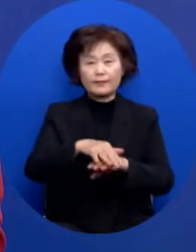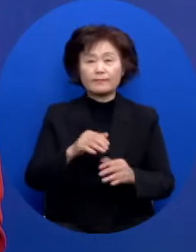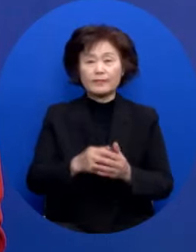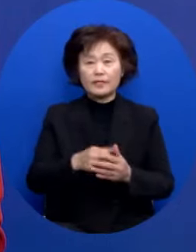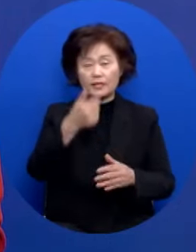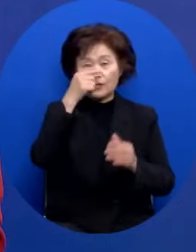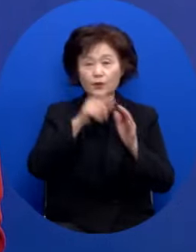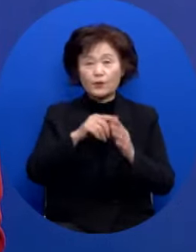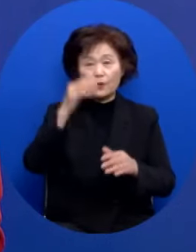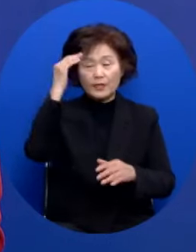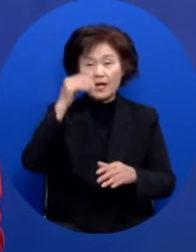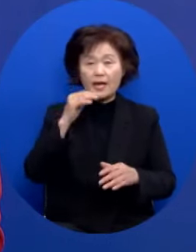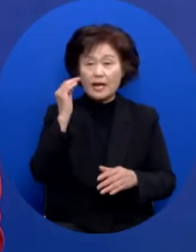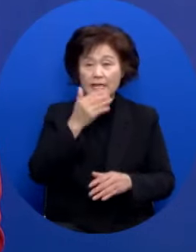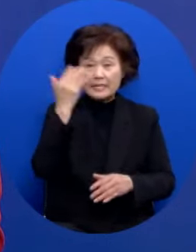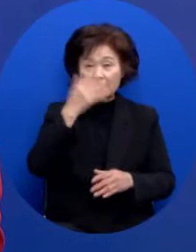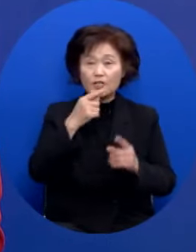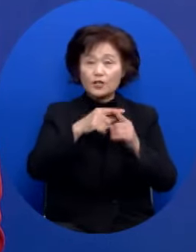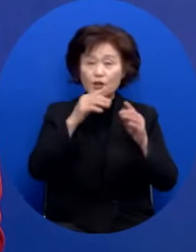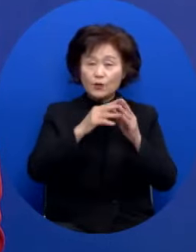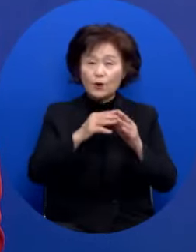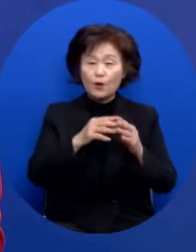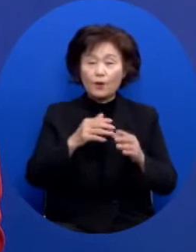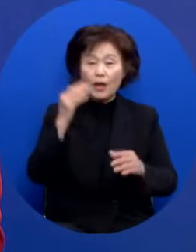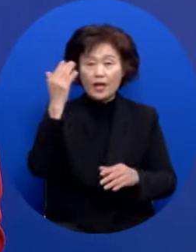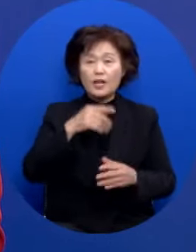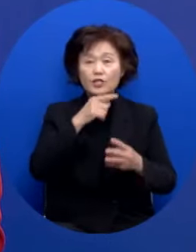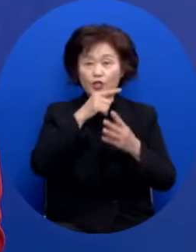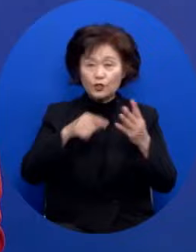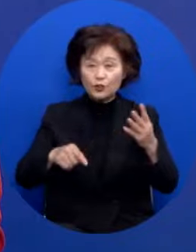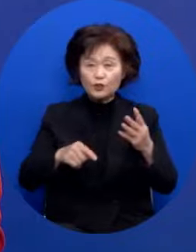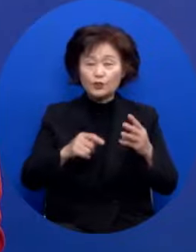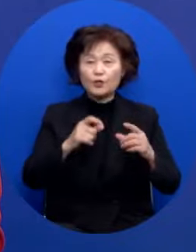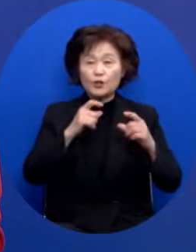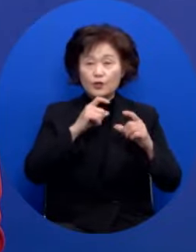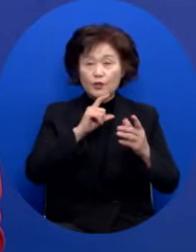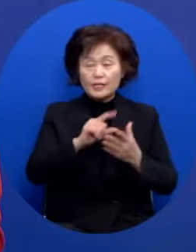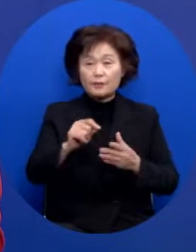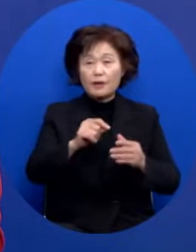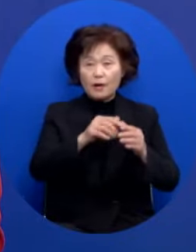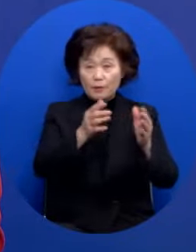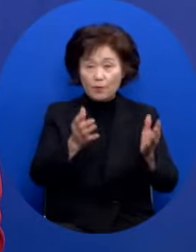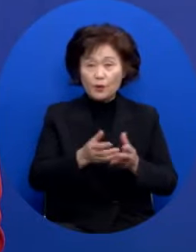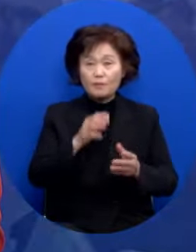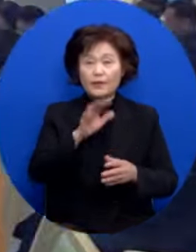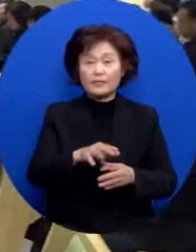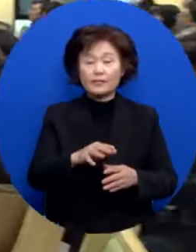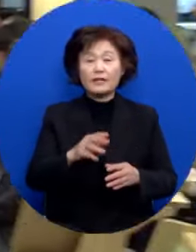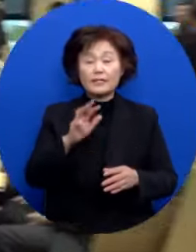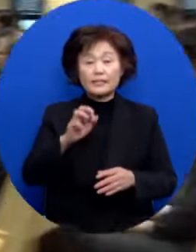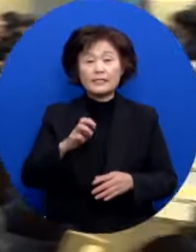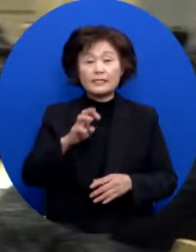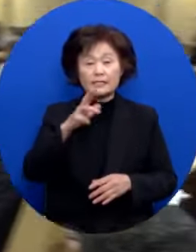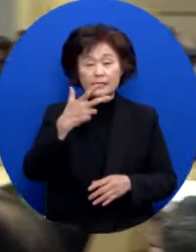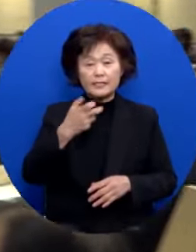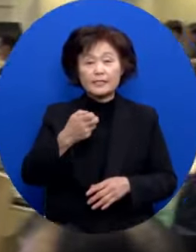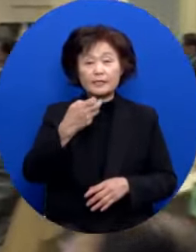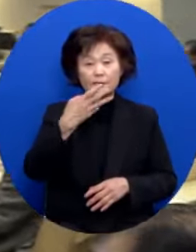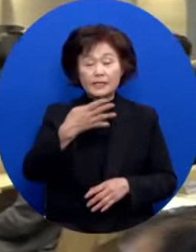기독교 대한 성결교회 청주 지방회가 6일 제74회 지방회를 가졌습니다.